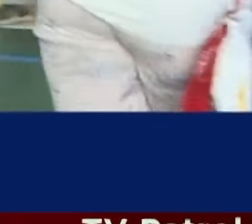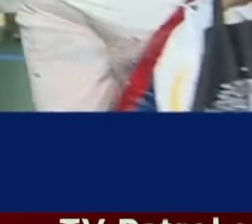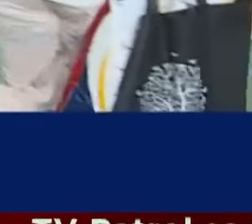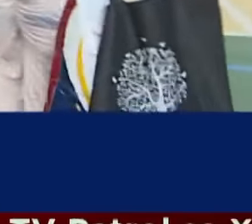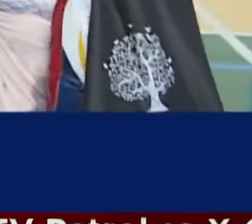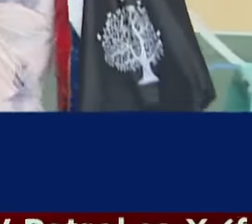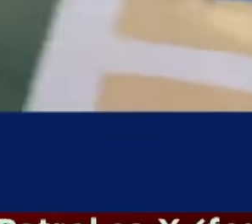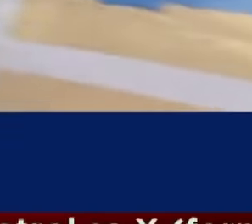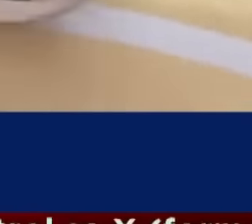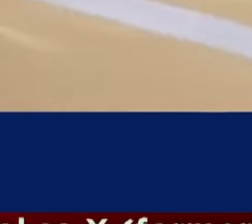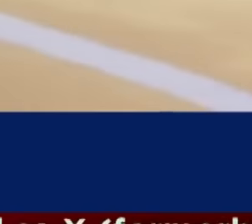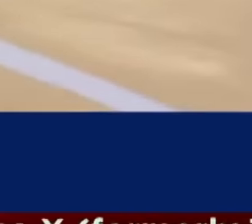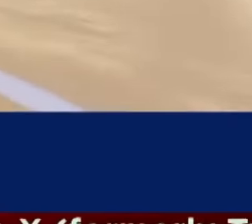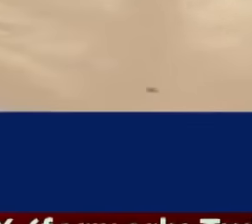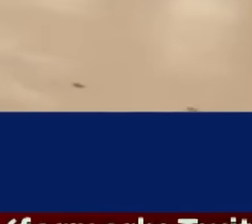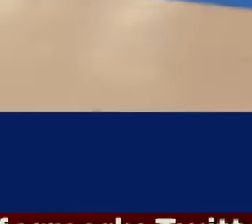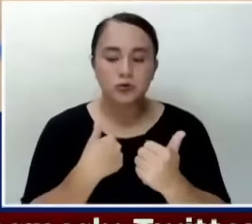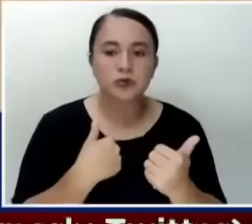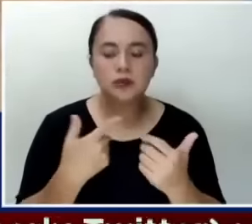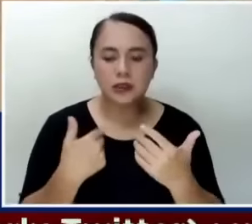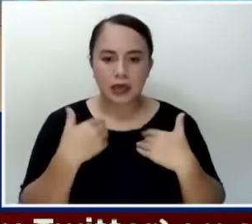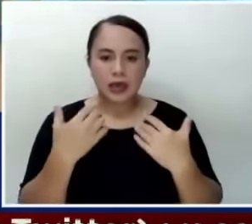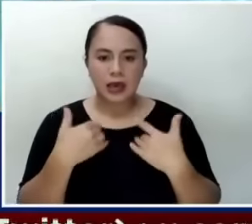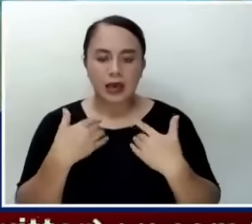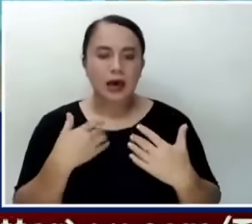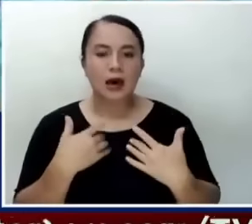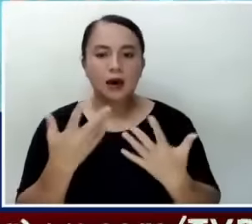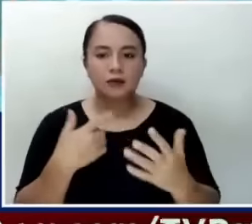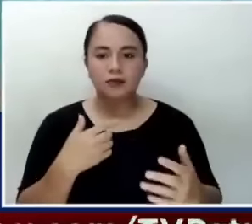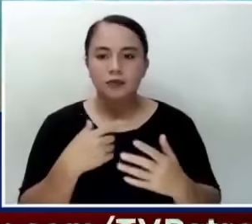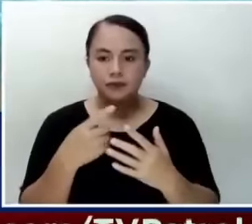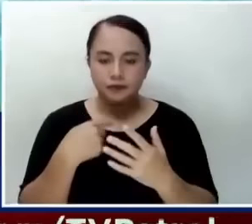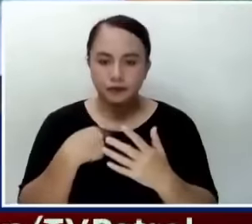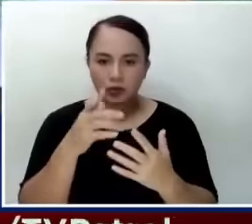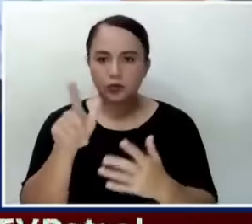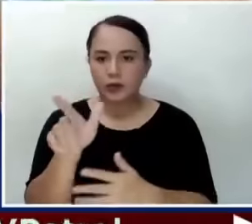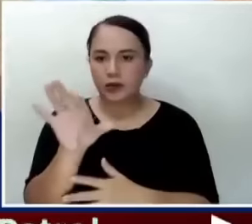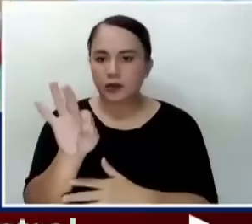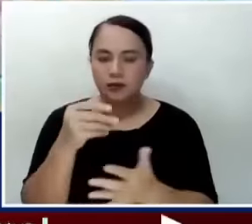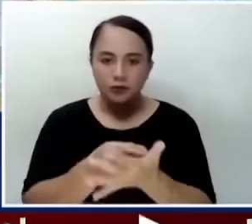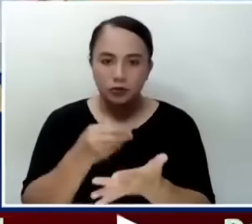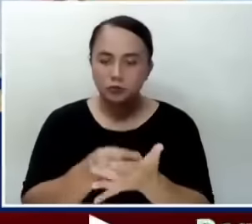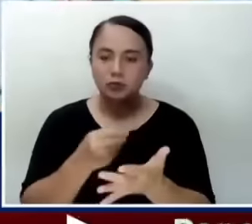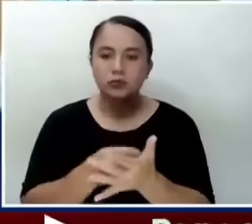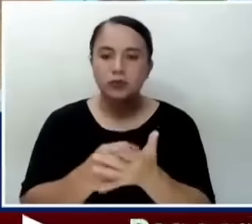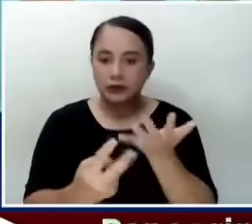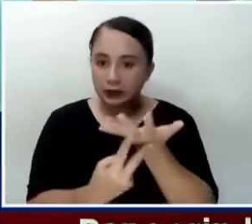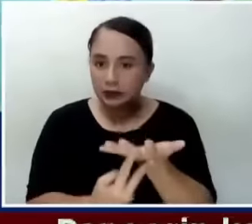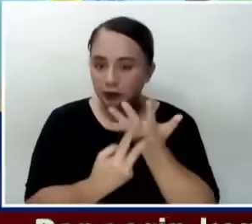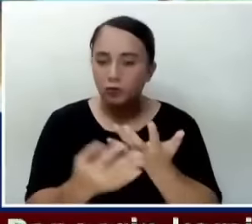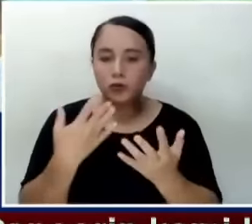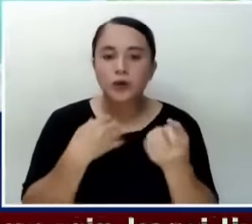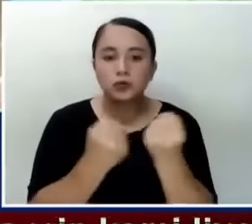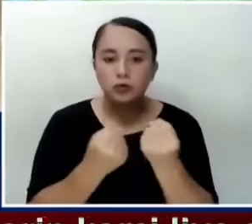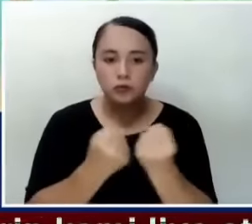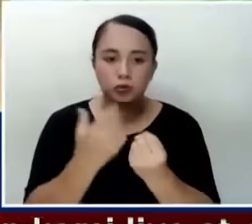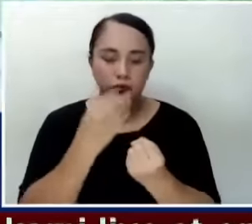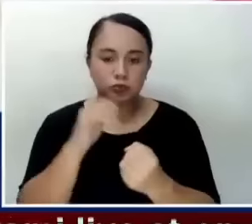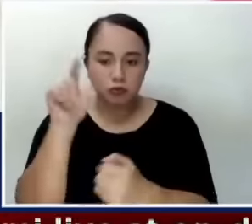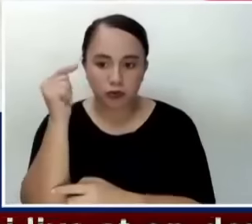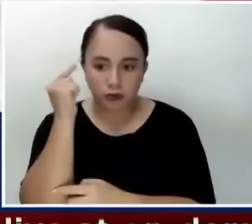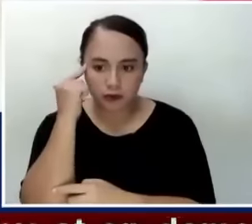Irrigators Association, naging posible ang retail price na 29 pesos per kilo dahil sa subsidiya ng gobyerno. Ang puhunan